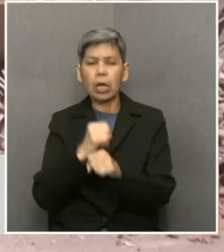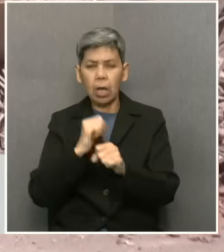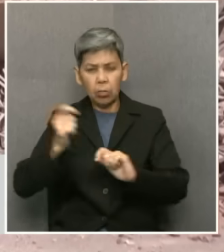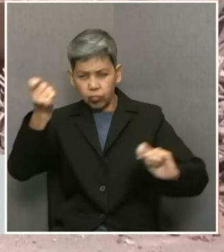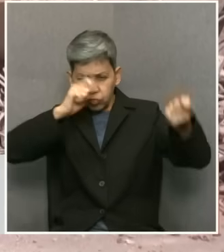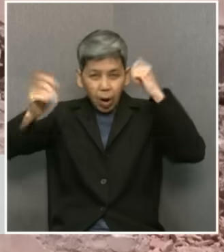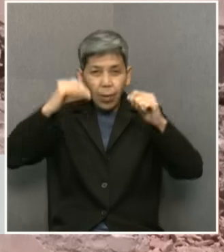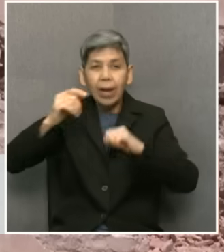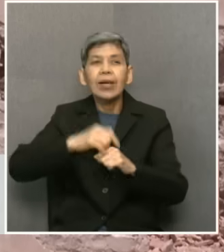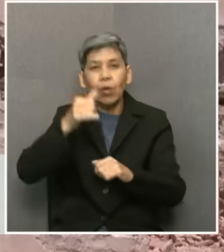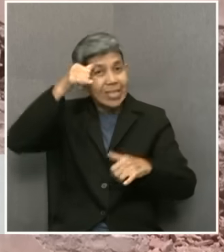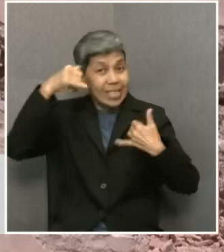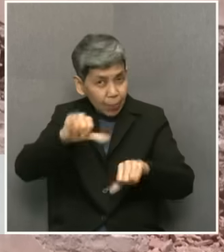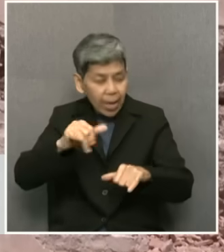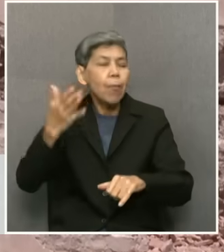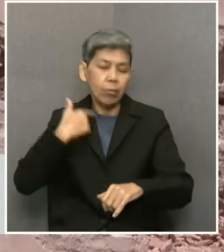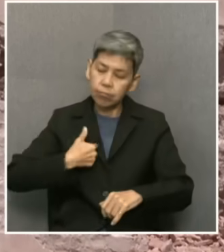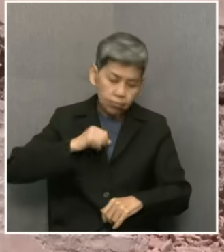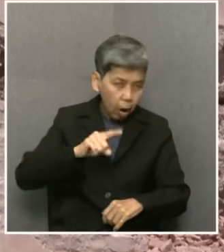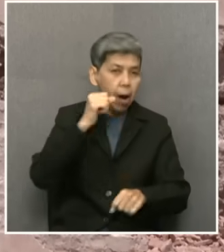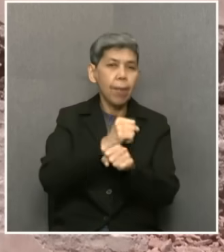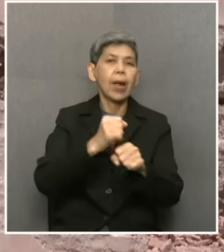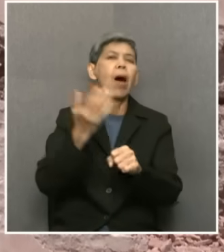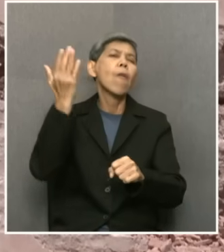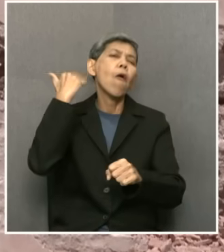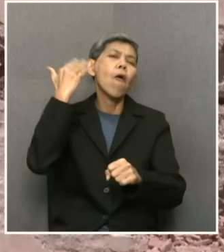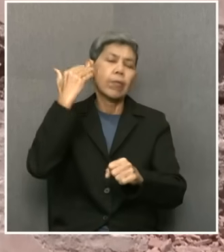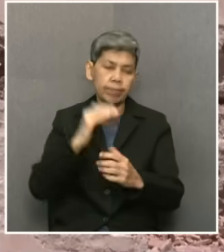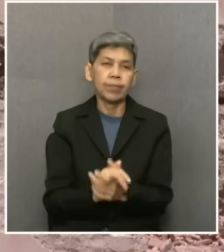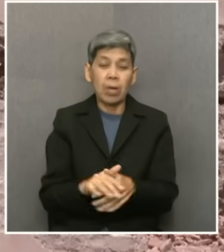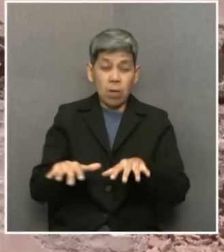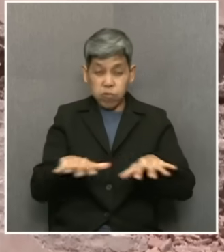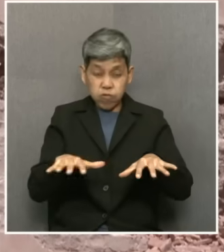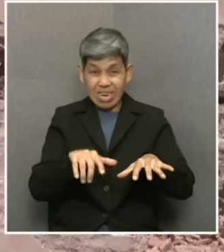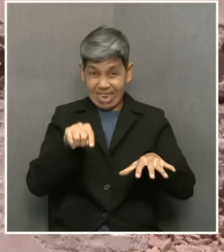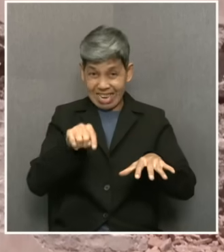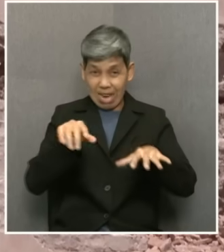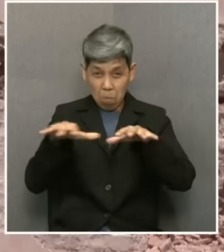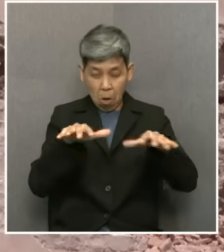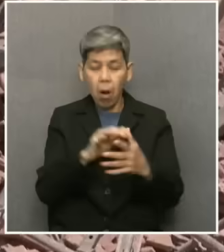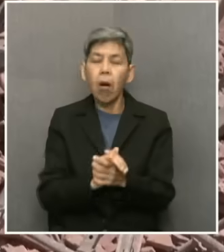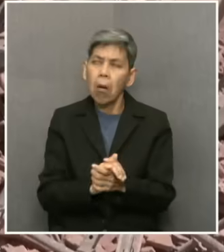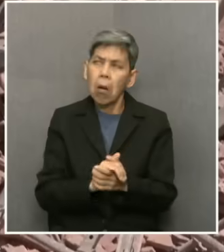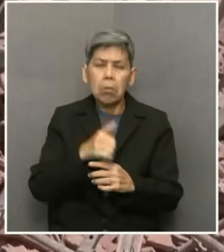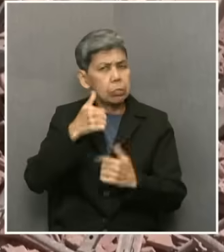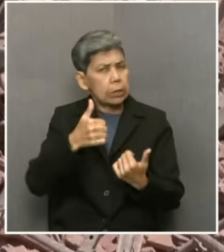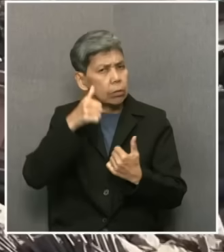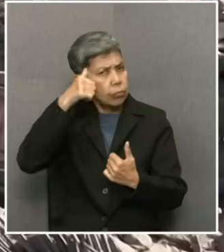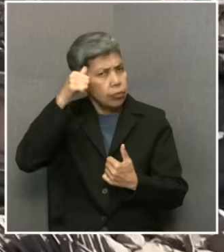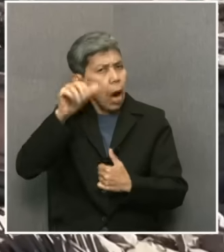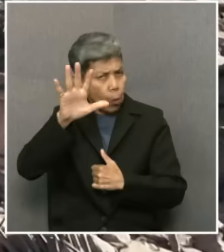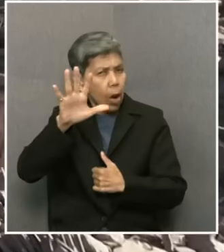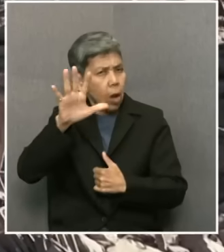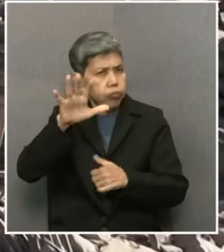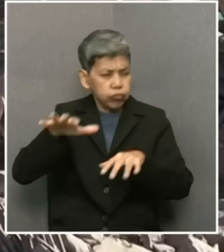นและแอฟริกาเหนือได้นั่นเองครับแผ่นดินไหวในโมร็อกโกผ่านพ้นมาเข้าสู่วันที่5